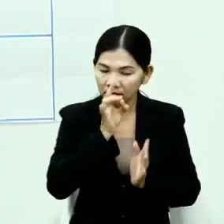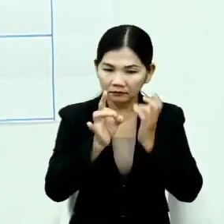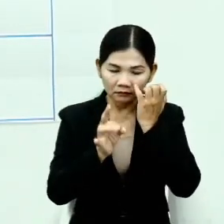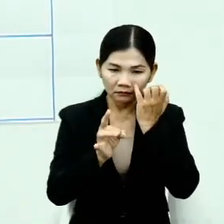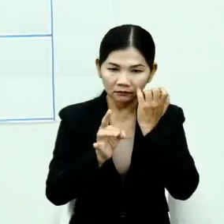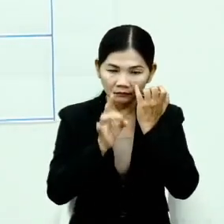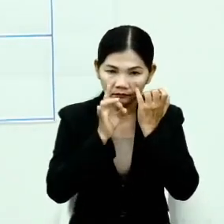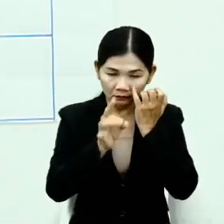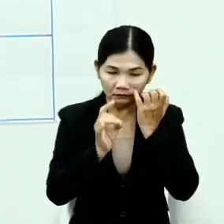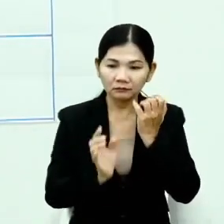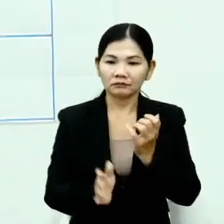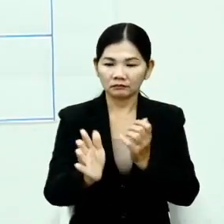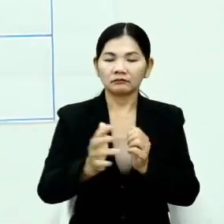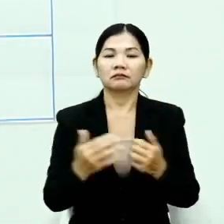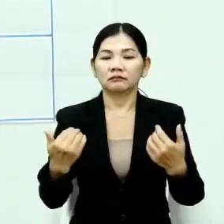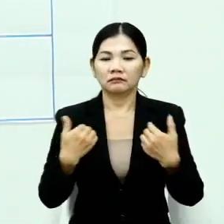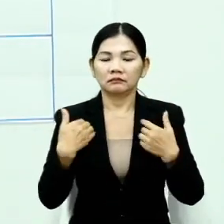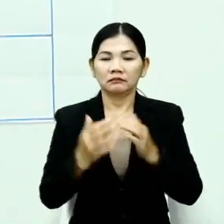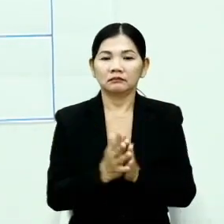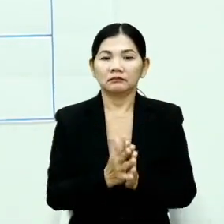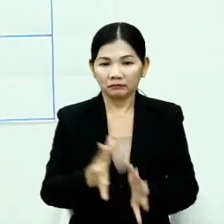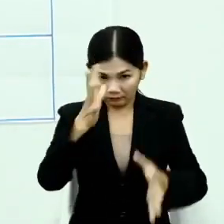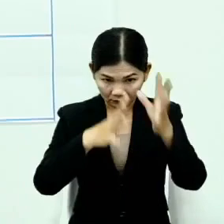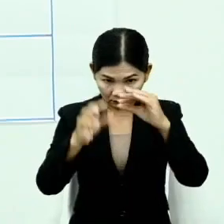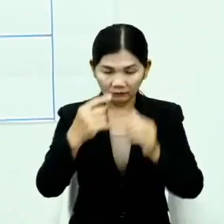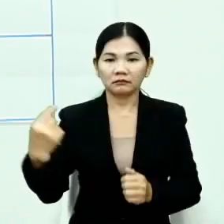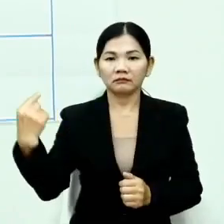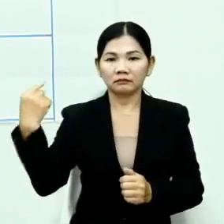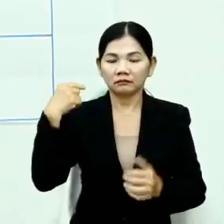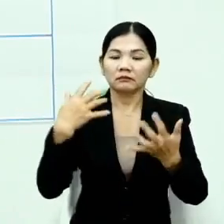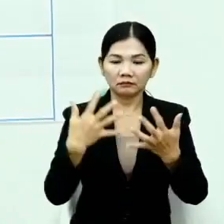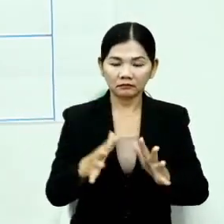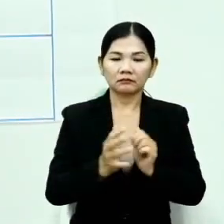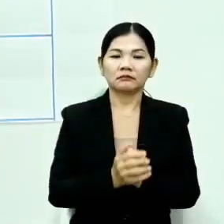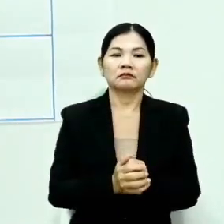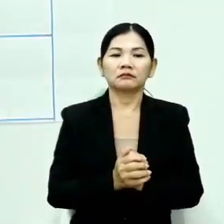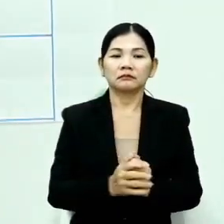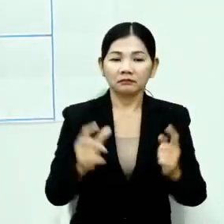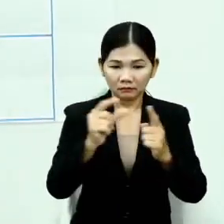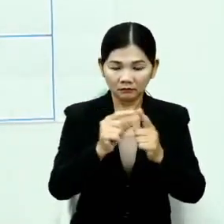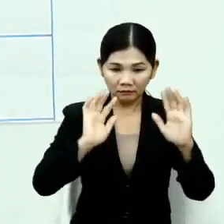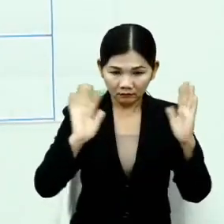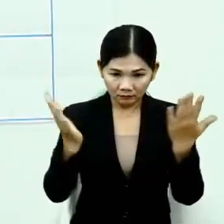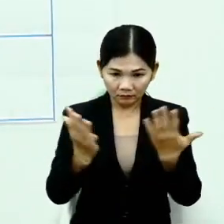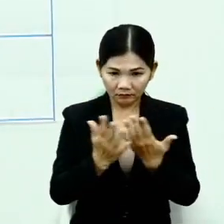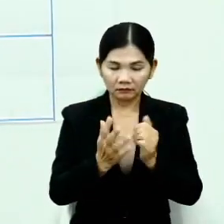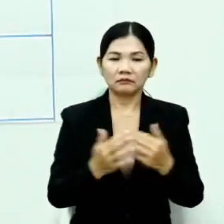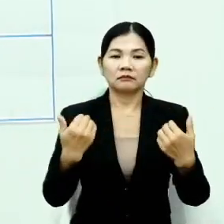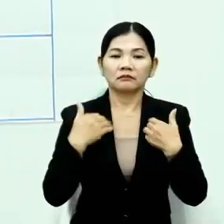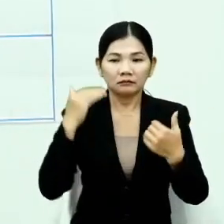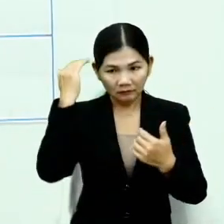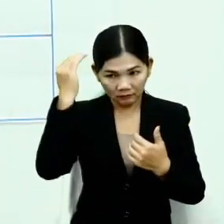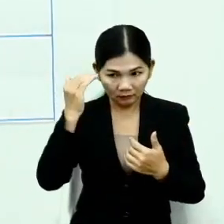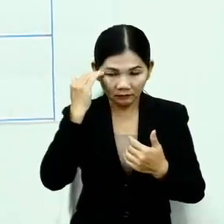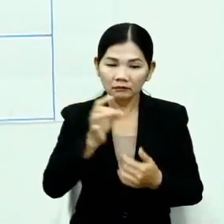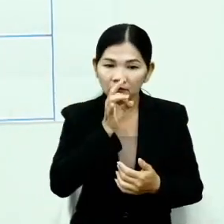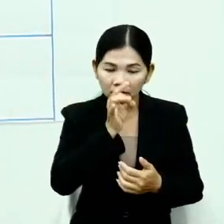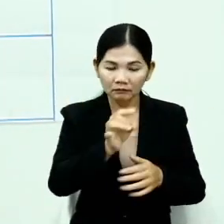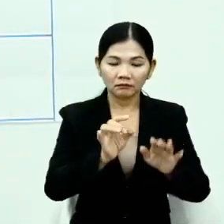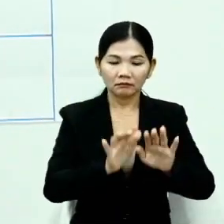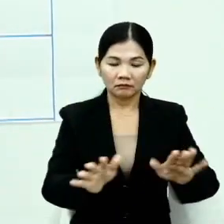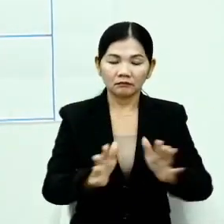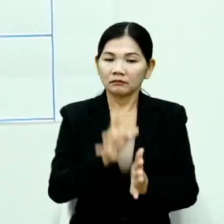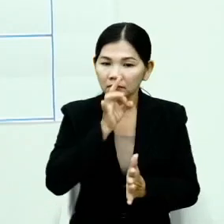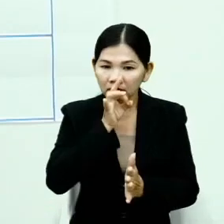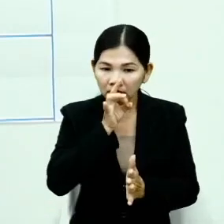ត់បានលឿនណាដោយសារកូនបានសិក្សាកាលពីថ្ងៃមុនរួចហើយពាក្យទាំងអស់ហ្នឹងហើយអ្នកគ្រូសង្ឃឹមនឹងជឿជាក់ថាកូនកូន